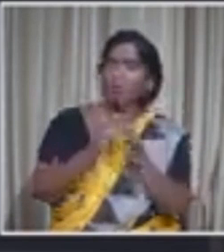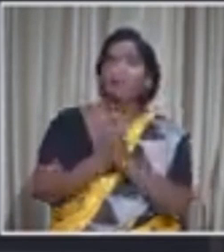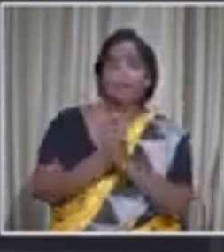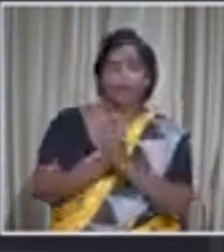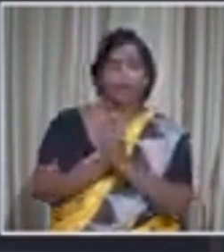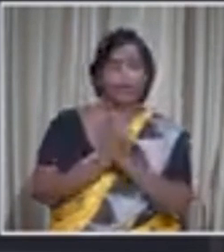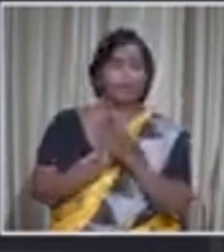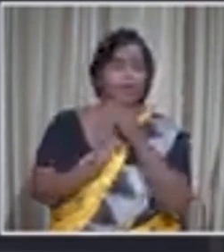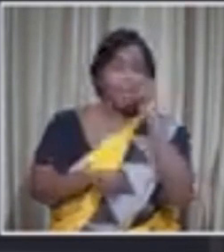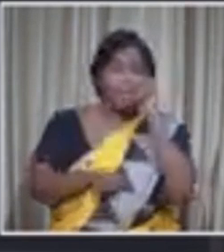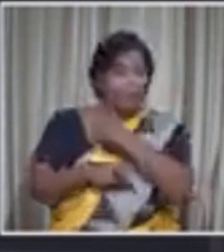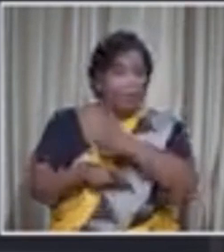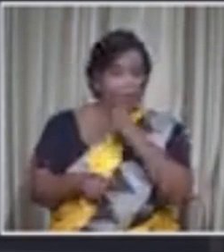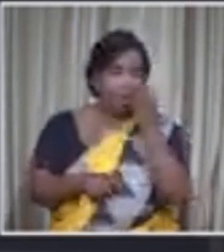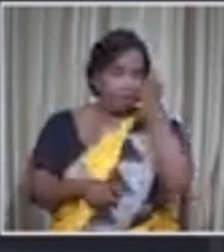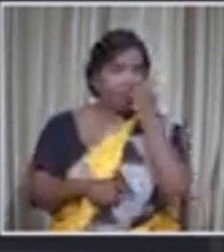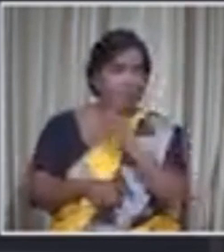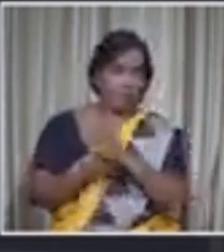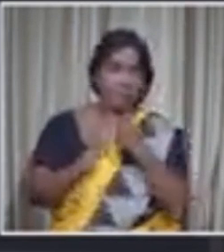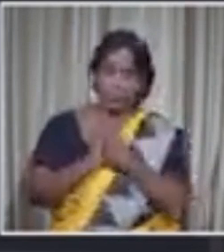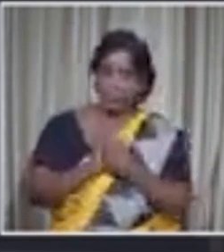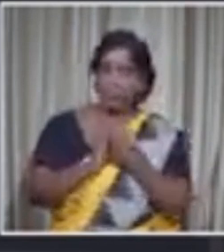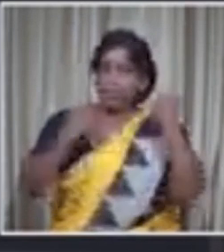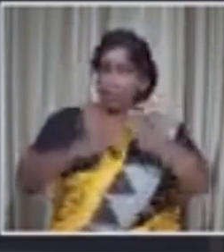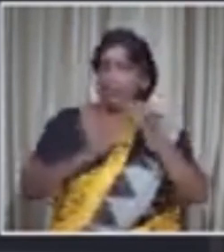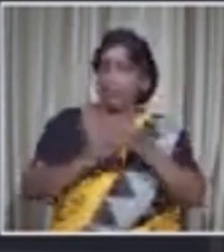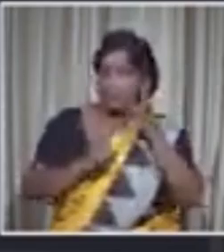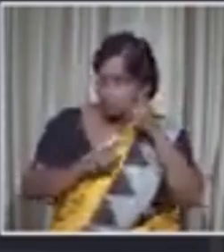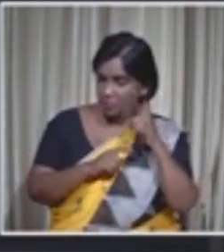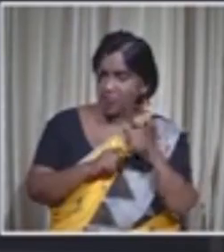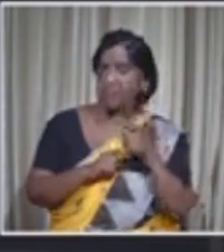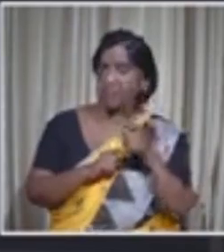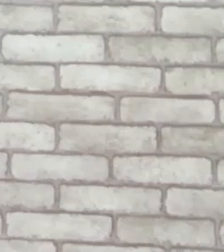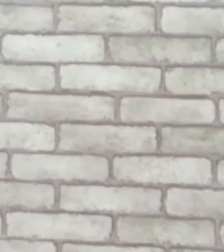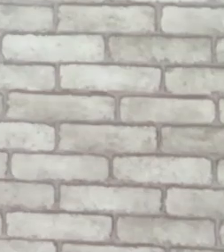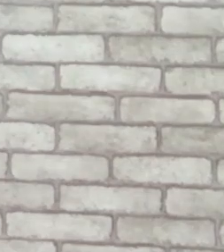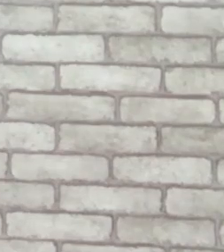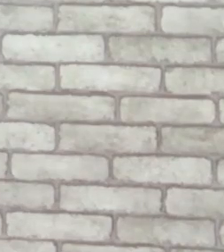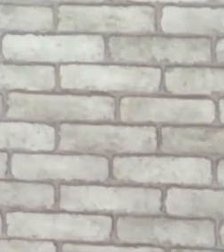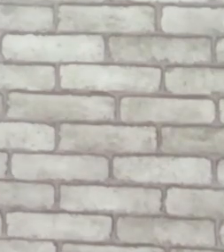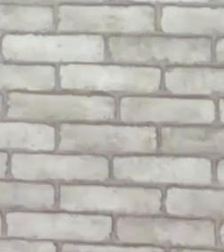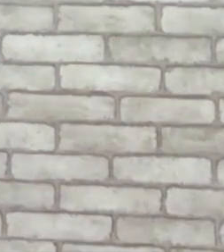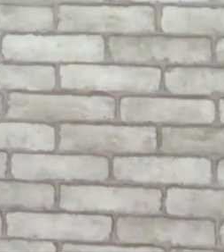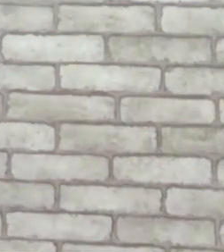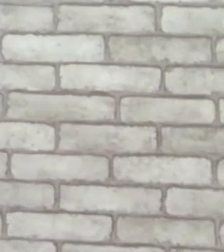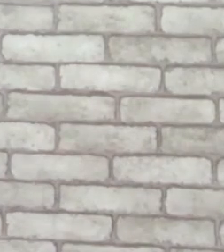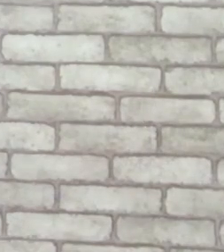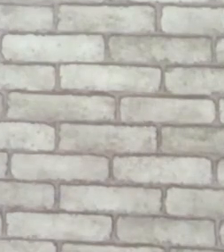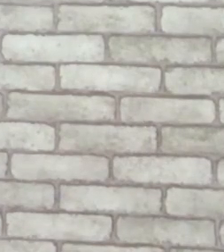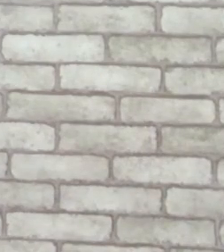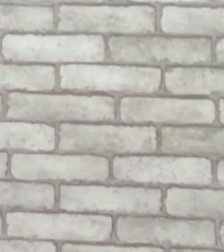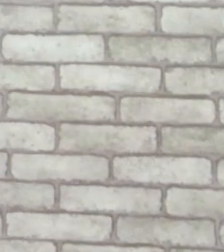கௌரவ உறுப்பினர்களே மக்கள் கூறுகின்றார்கள் மாற்றம் தேவை அந்த மாற்றத்தை உடனடியாக ஏற்படுத்துங்கள் அப்புதல அதுக்கப்புறம்